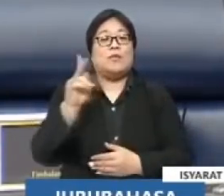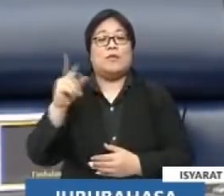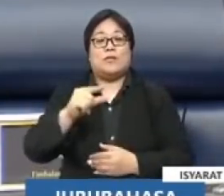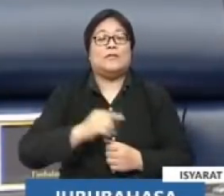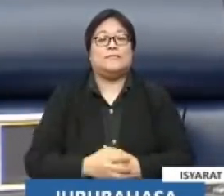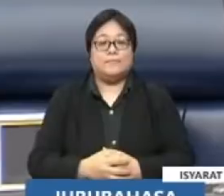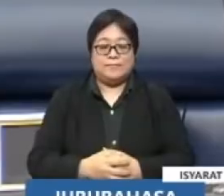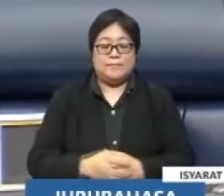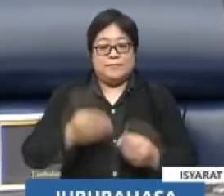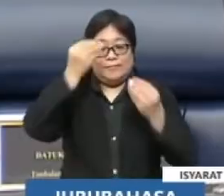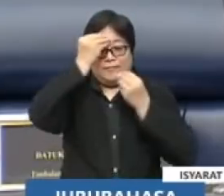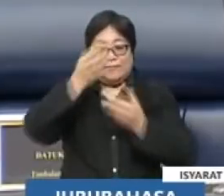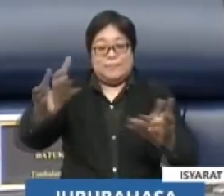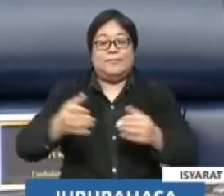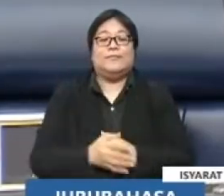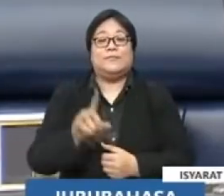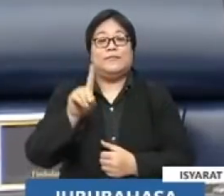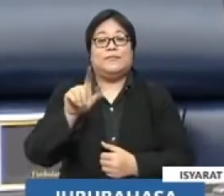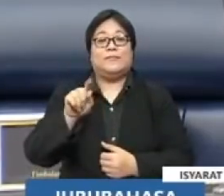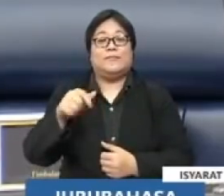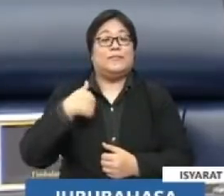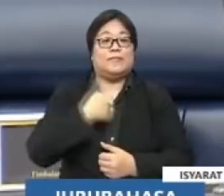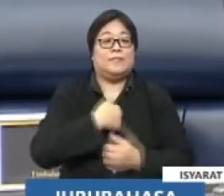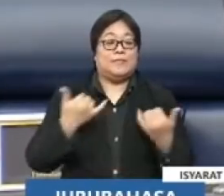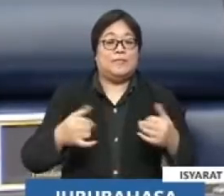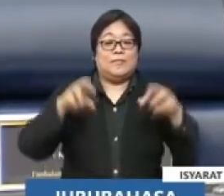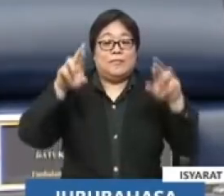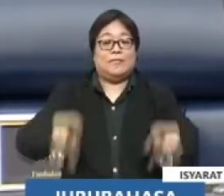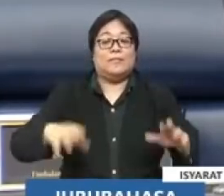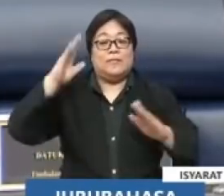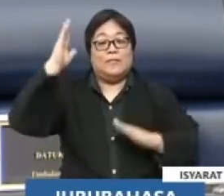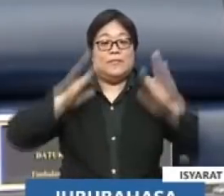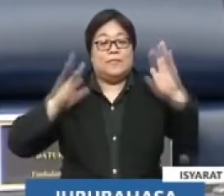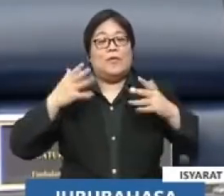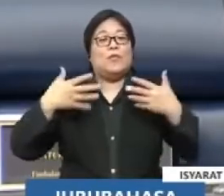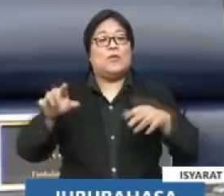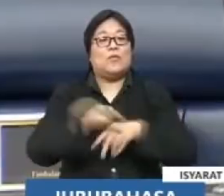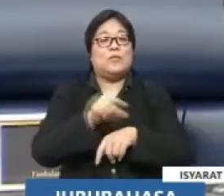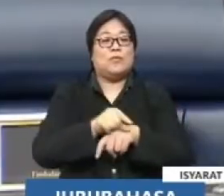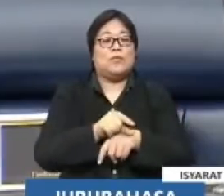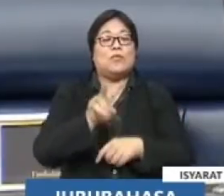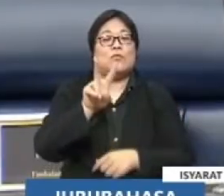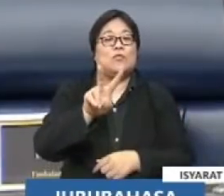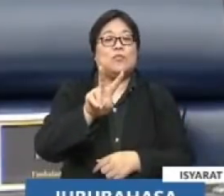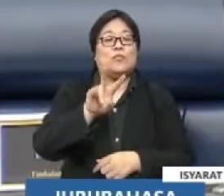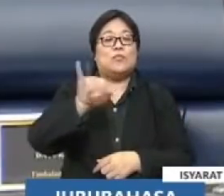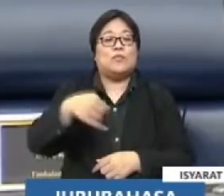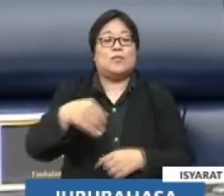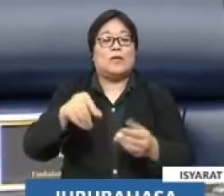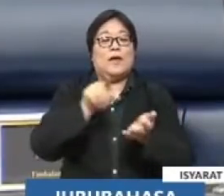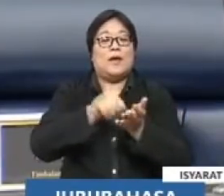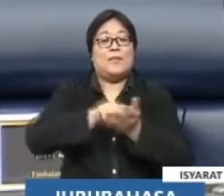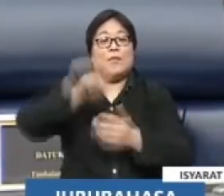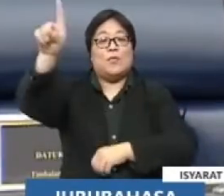kilogram ayam. Dan untuk makluman, data yang ada pada kita bahawa rakyat Malaysia telah menggunakan 2 juta ekor